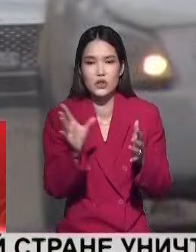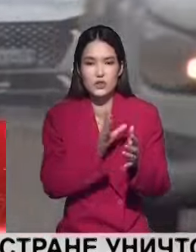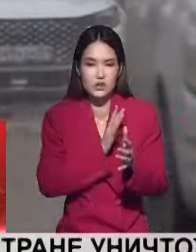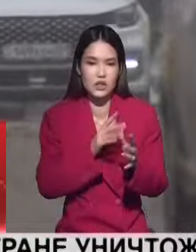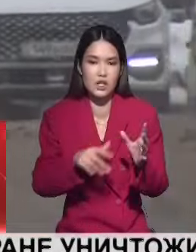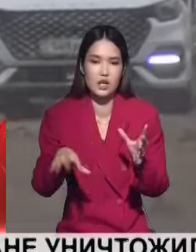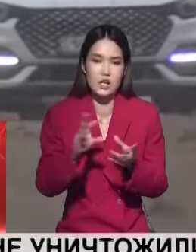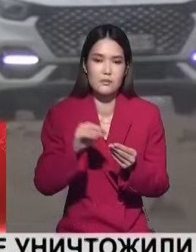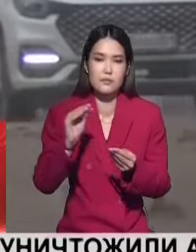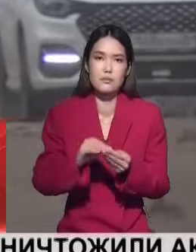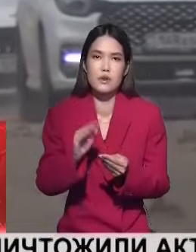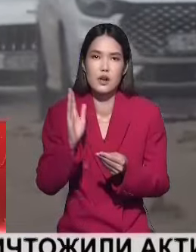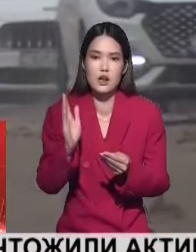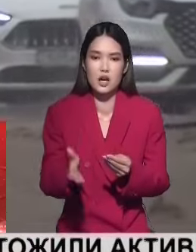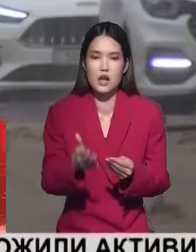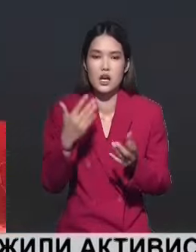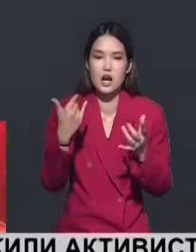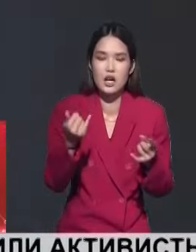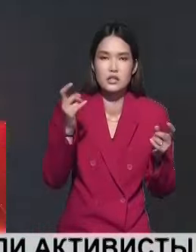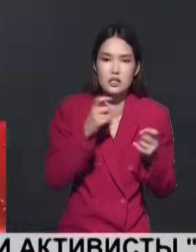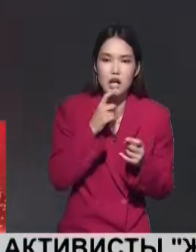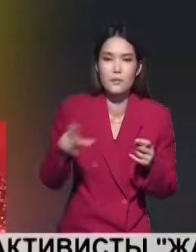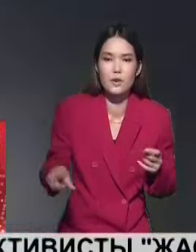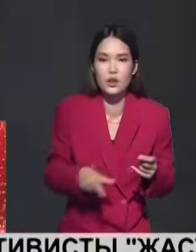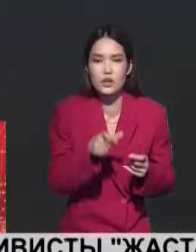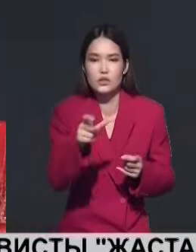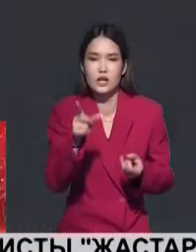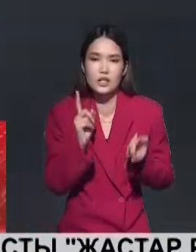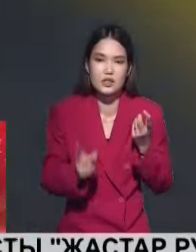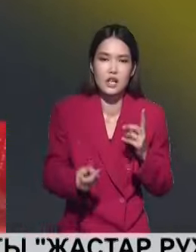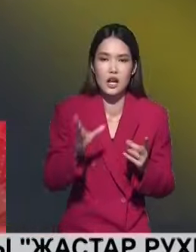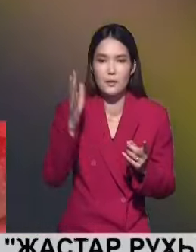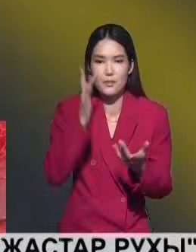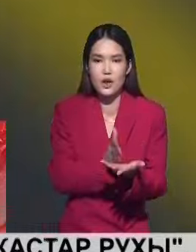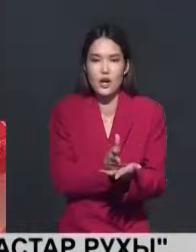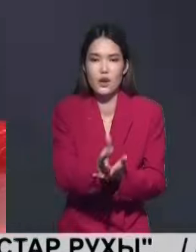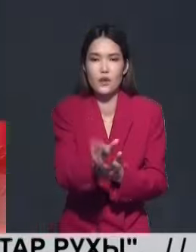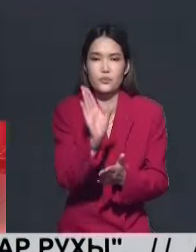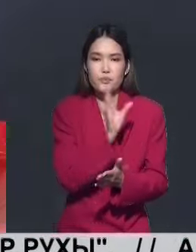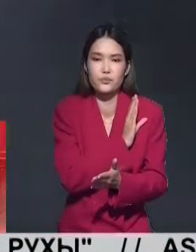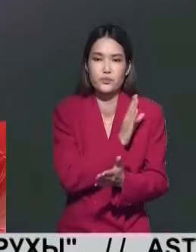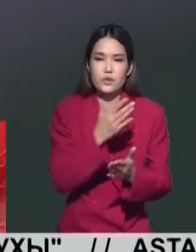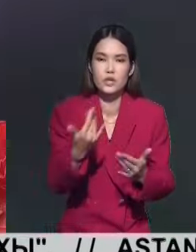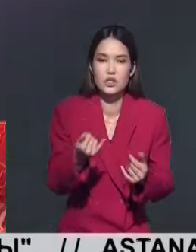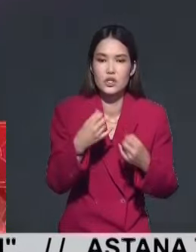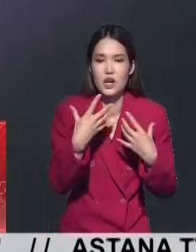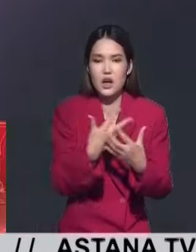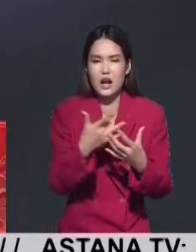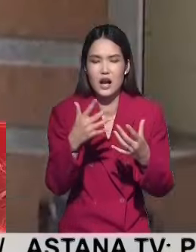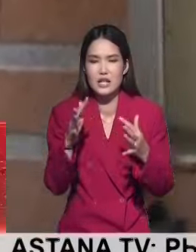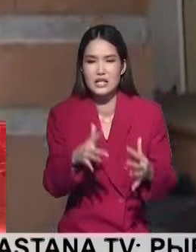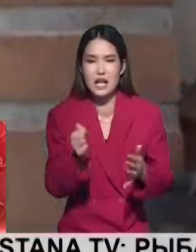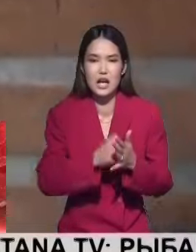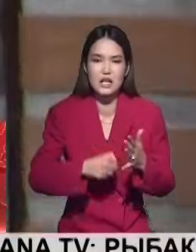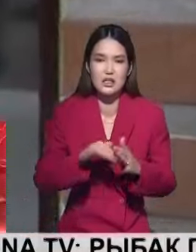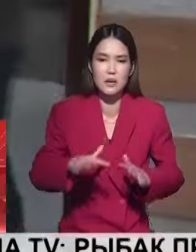Цены взлетели почти вдвое. Оно и понятно. Дороги в Тугисе и на левом, и на правом берегах были окрашены в красный и желтый цвета. А местные